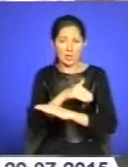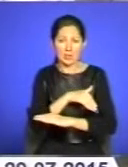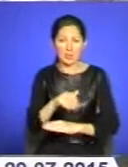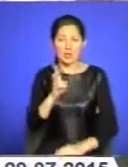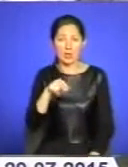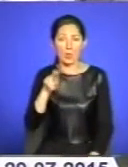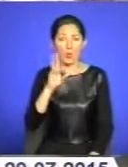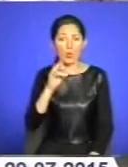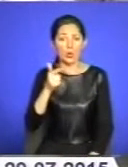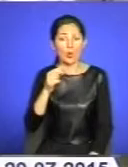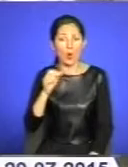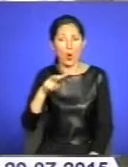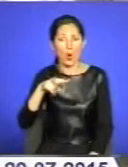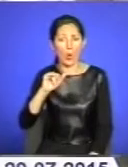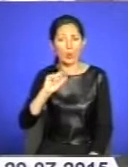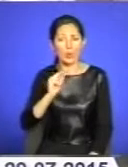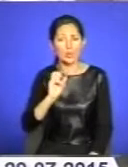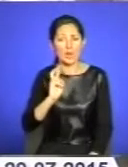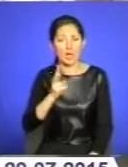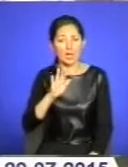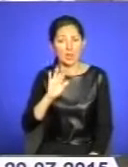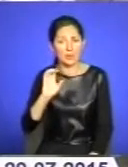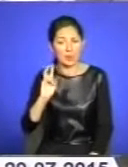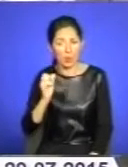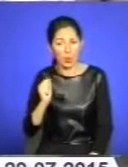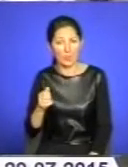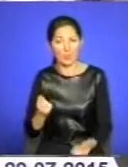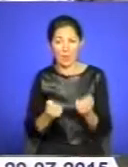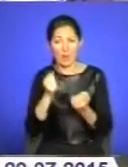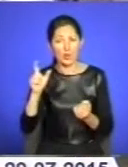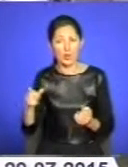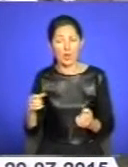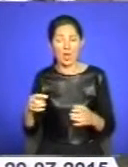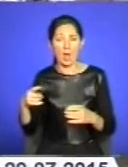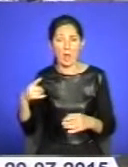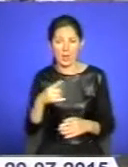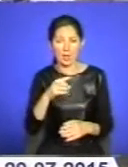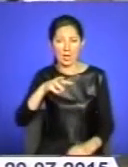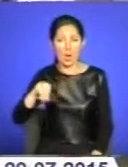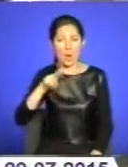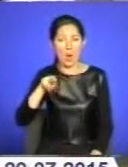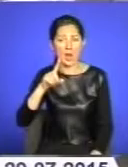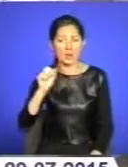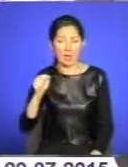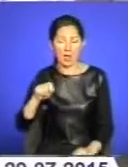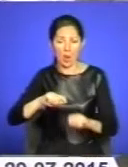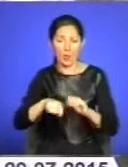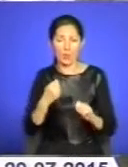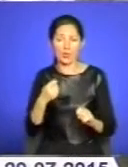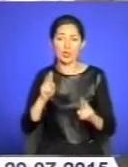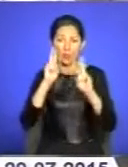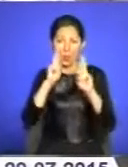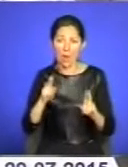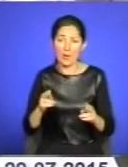Будного Лучаківського, де водій автомобіля «Мазда», порушивши правила проїзду перехрест, допустив зіткнення